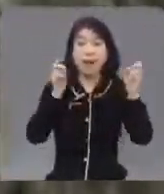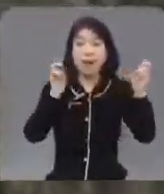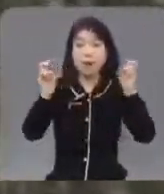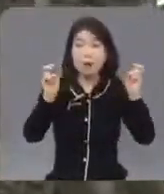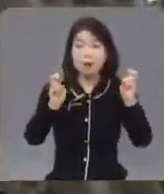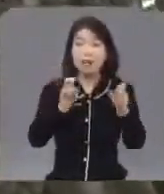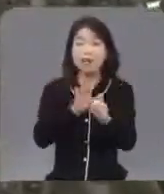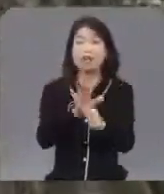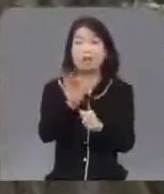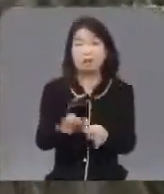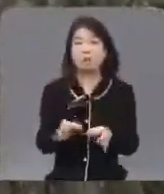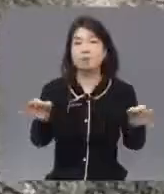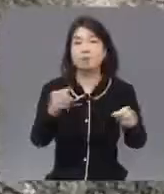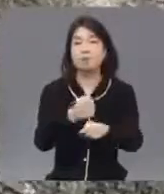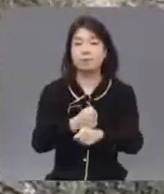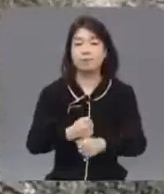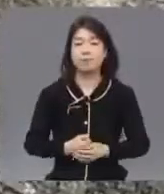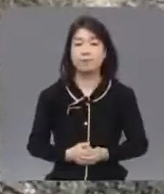지급됩니다